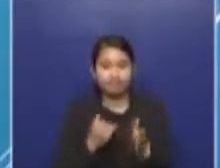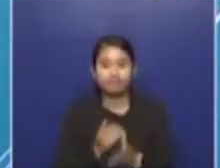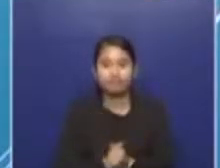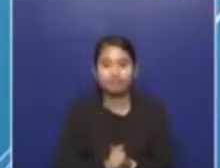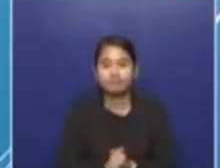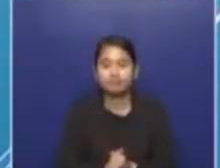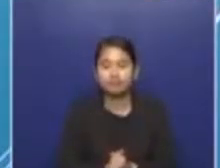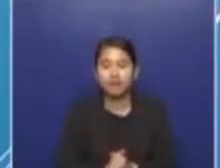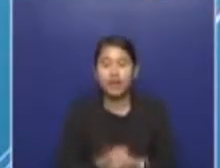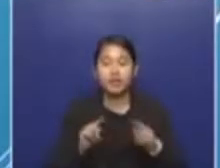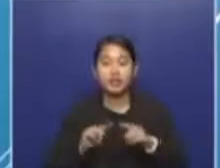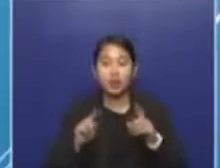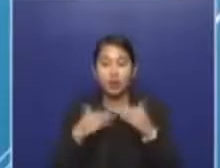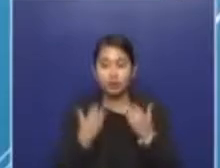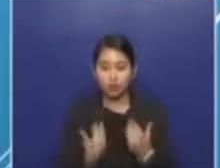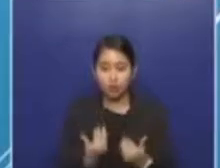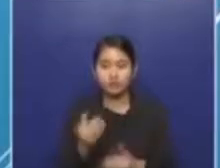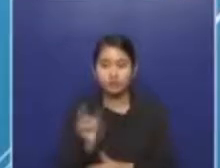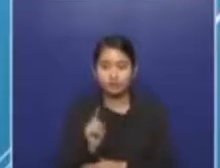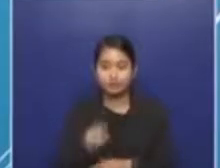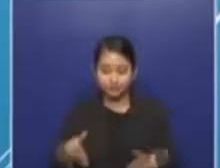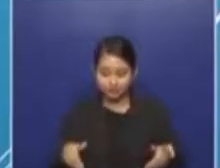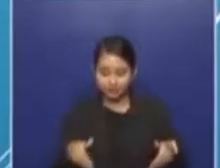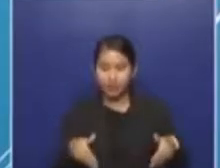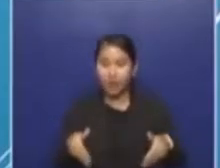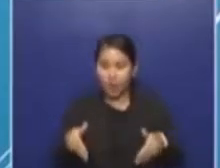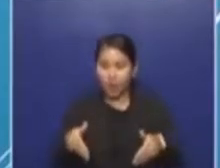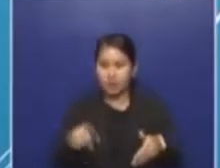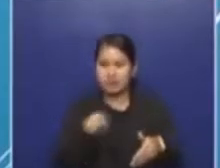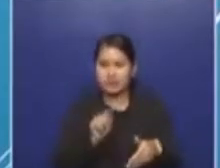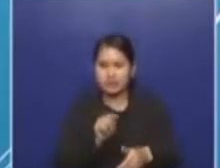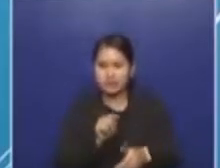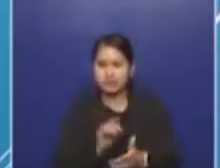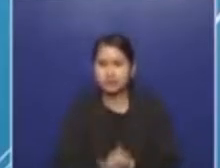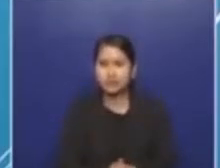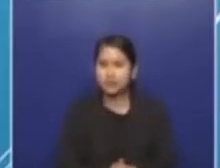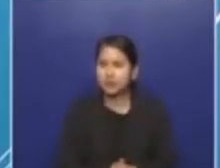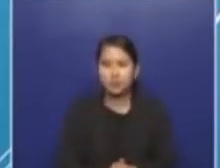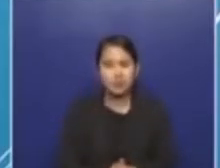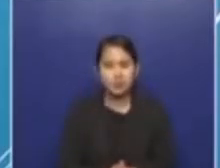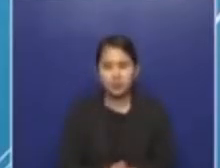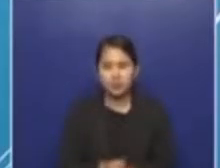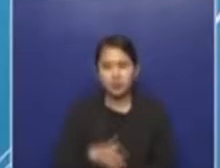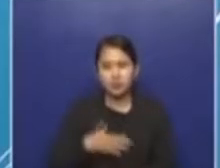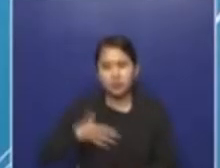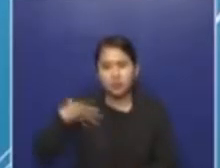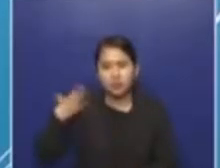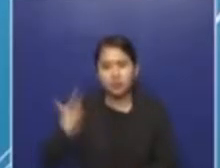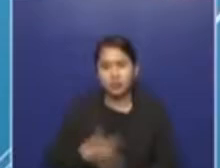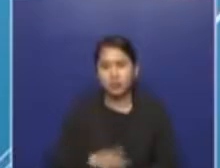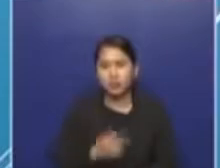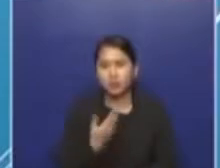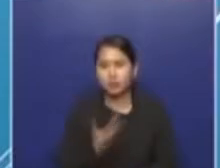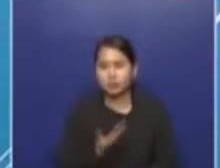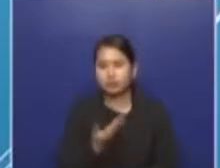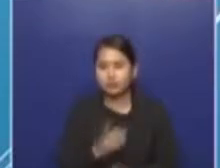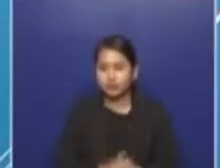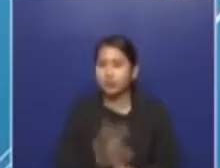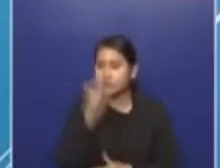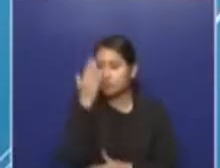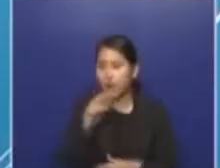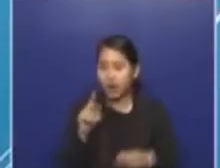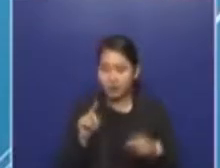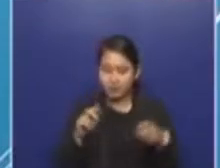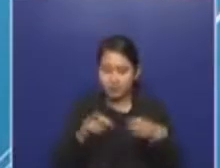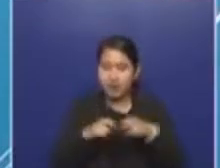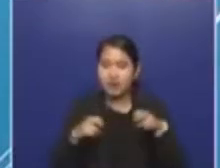นะครับแต่ปัจจุบันนี้นะครับคลองสมทวินเป็นคลองที่ไม่สมทวินเสียแล้วนะครับเพราะว่ามีปัญหา